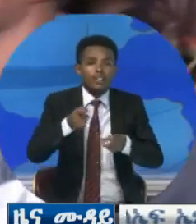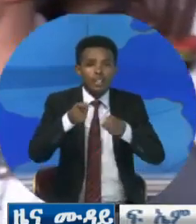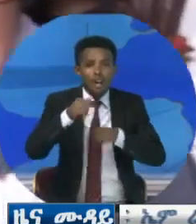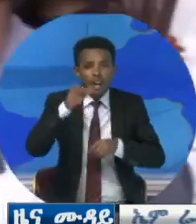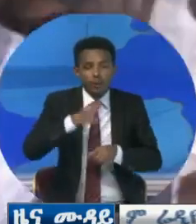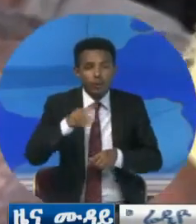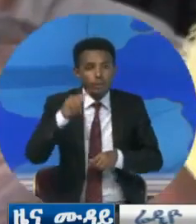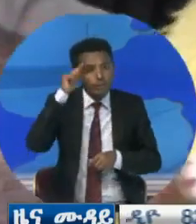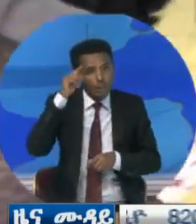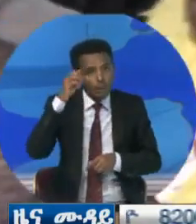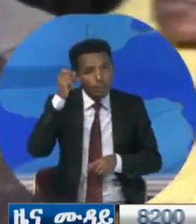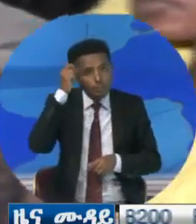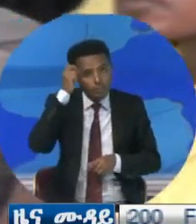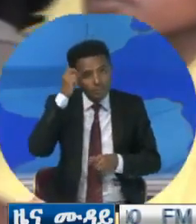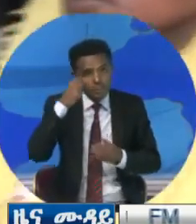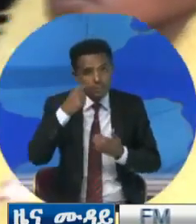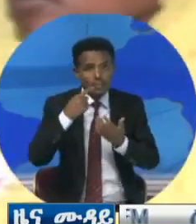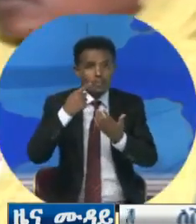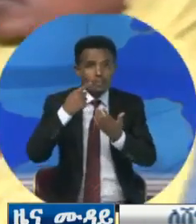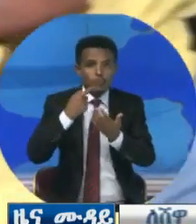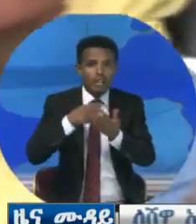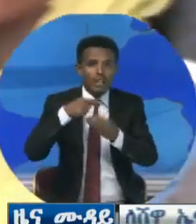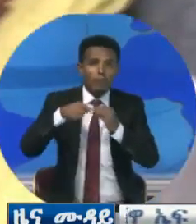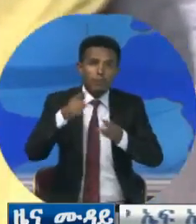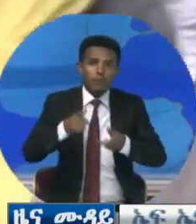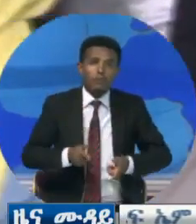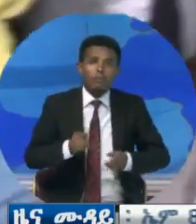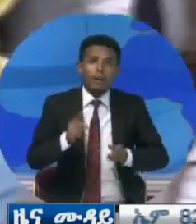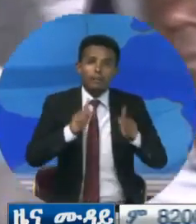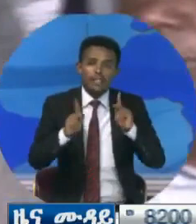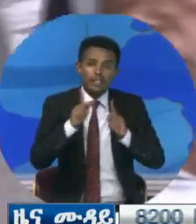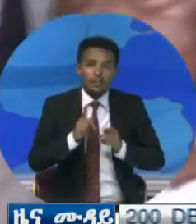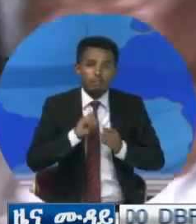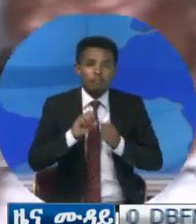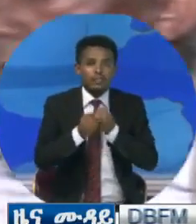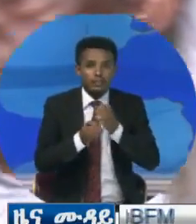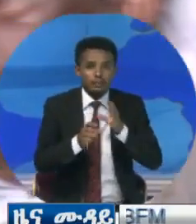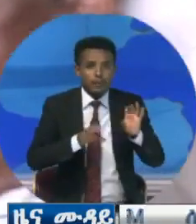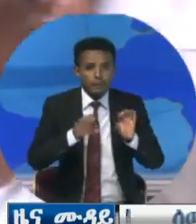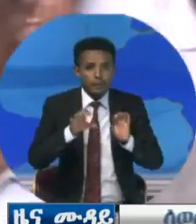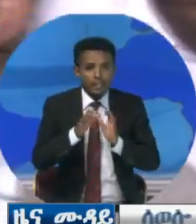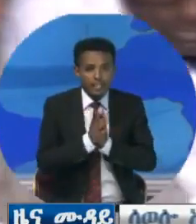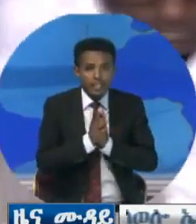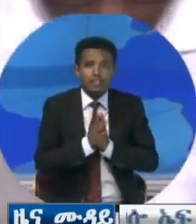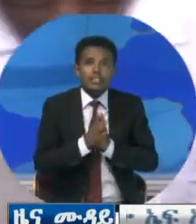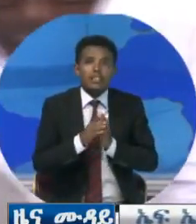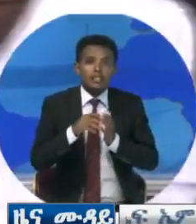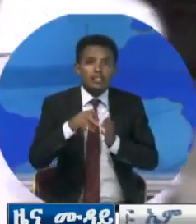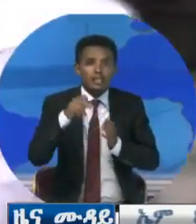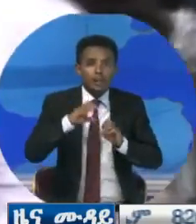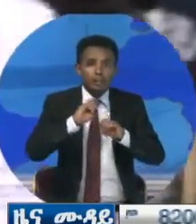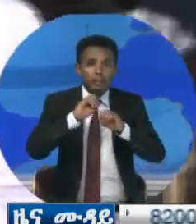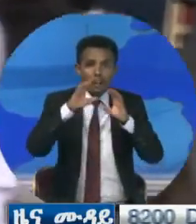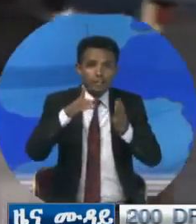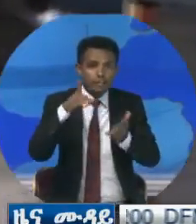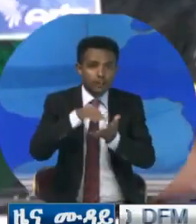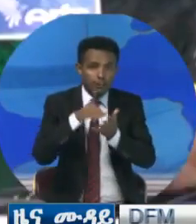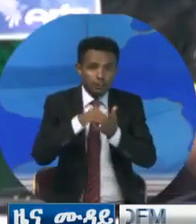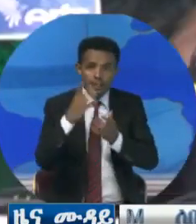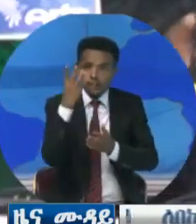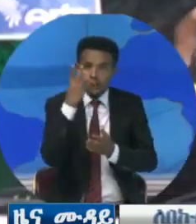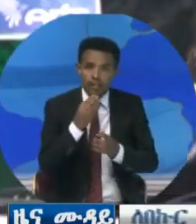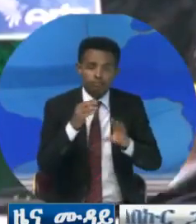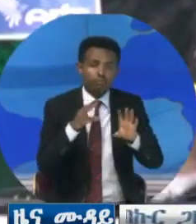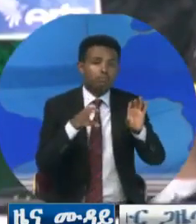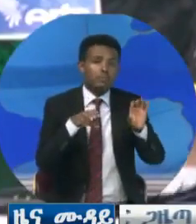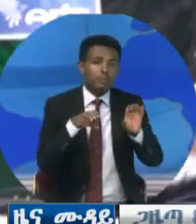አቶ ተፈራው እንደማገኘው የአካባቢው ማህበረሰብ ያናኗር ዘይቤ መሰረት በማድረግ ደብረ ብርሃን ከተማን ስማርት ሲቲ ለማድረግ ታቅዶ ይሰራል ብለዋል።